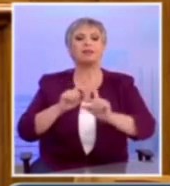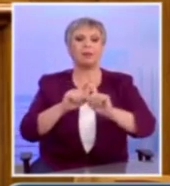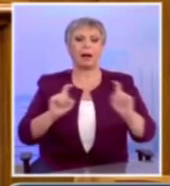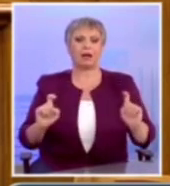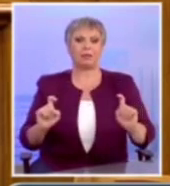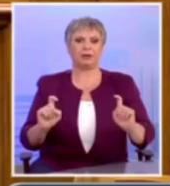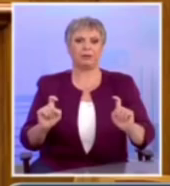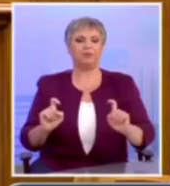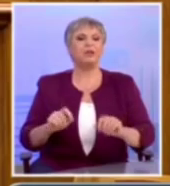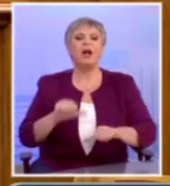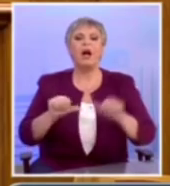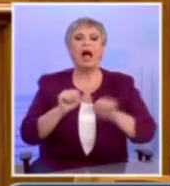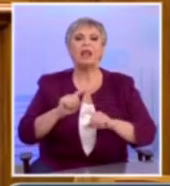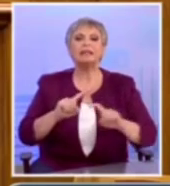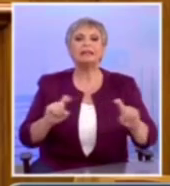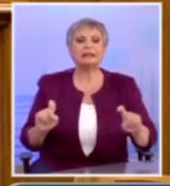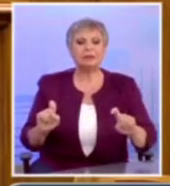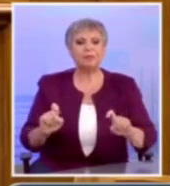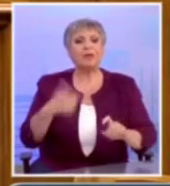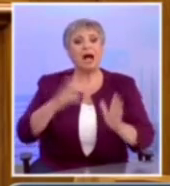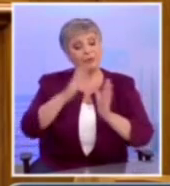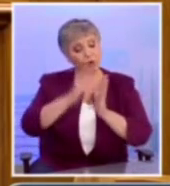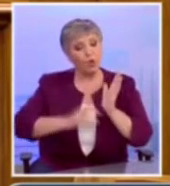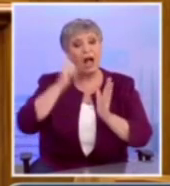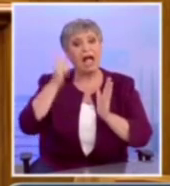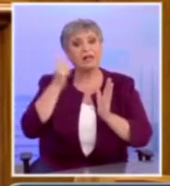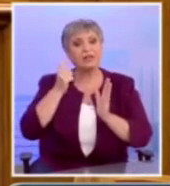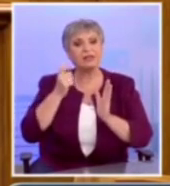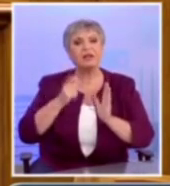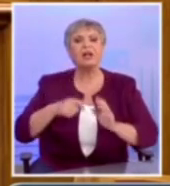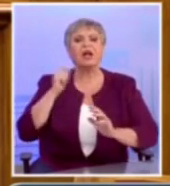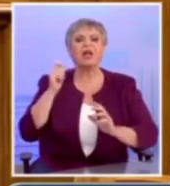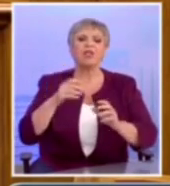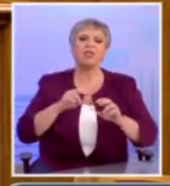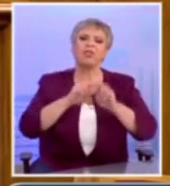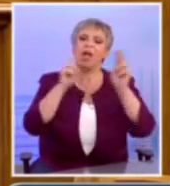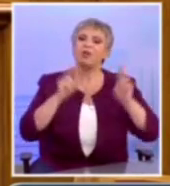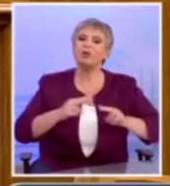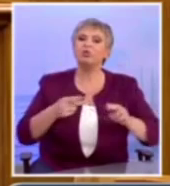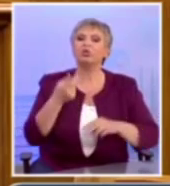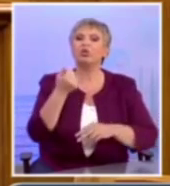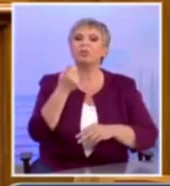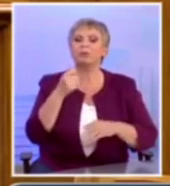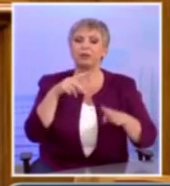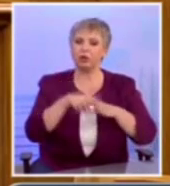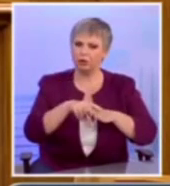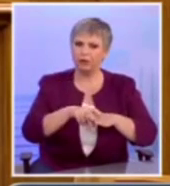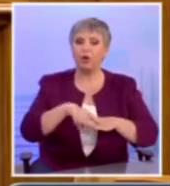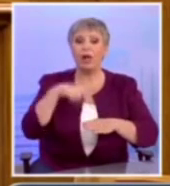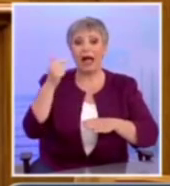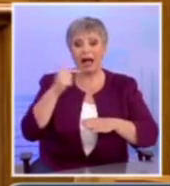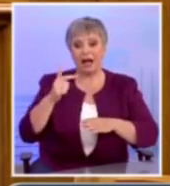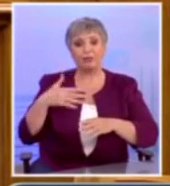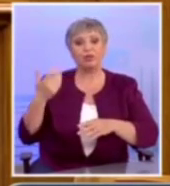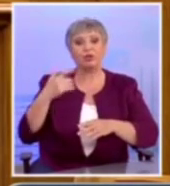του Δουνουτού βγήκε μετά από το δημοψήφισμα. Κάποιος συνάδελφος από το ποτάμι μας